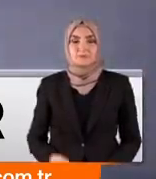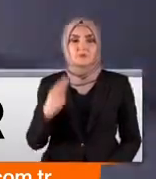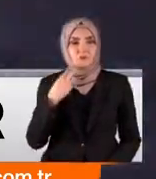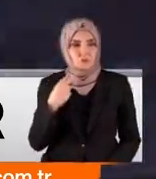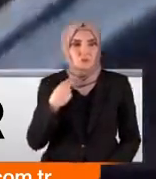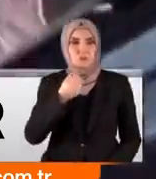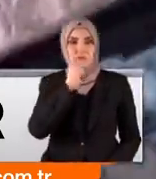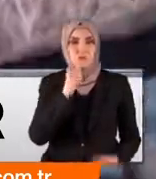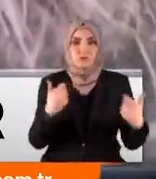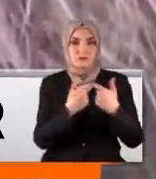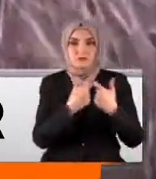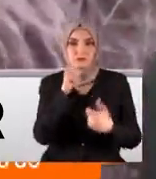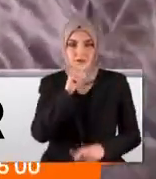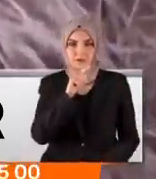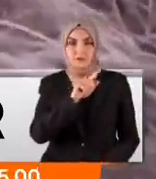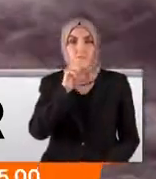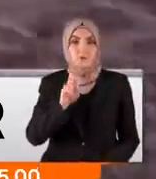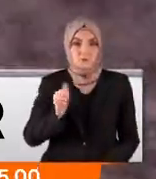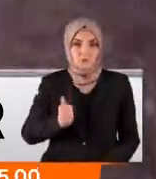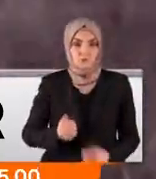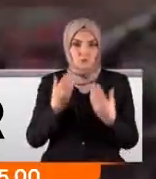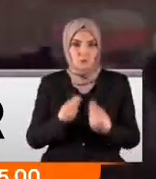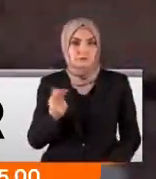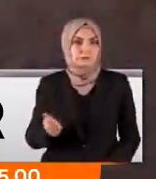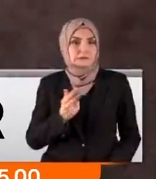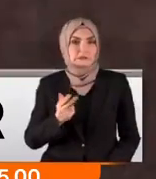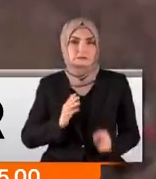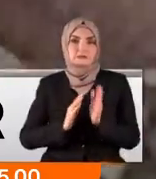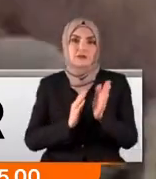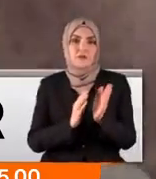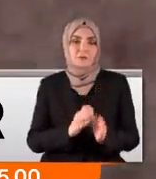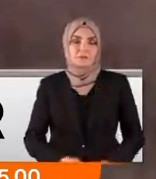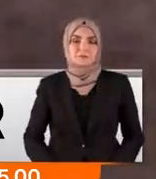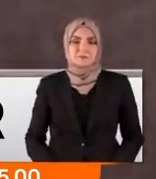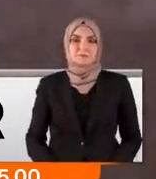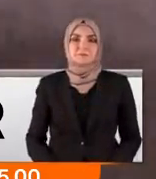Rusya-Ukrayna savaşı 18. gününde de tüm hızıyla sürüyor.